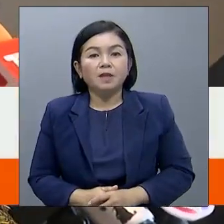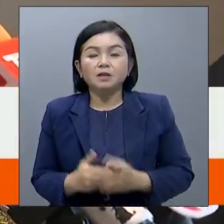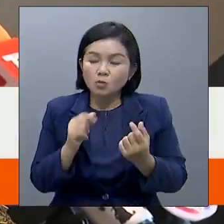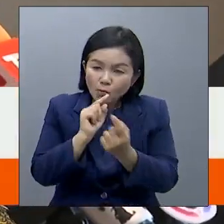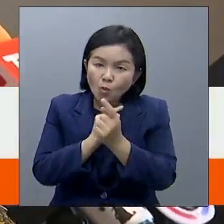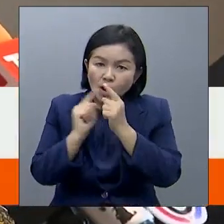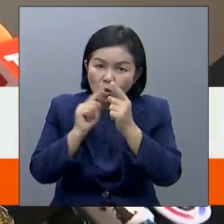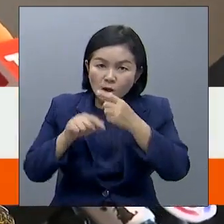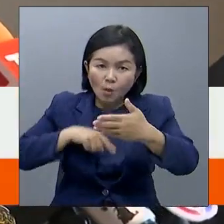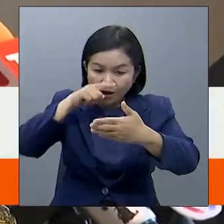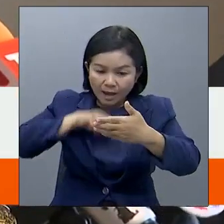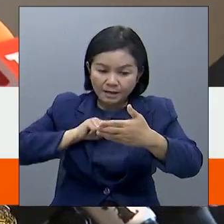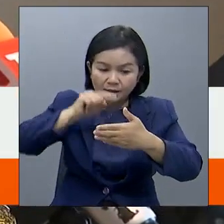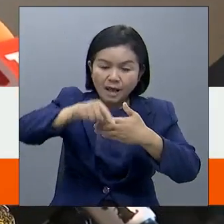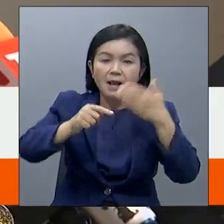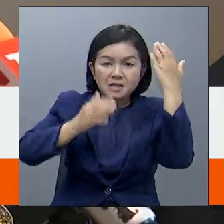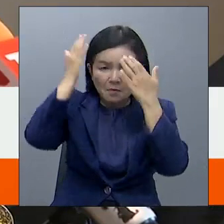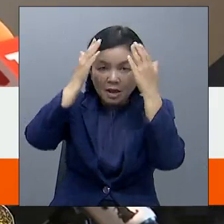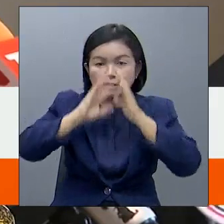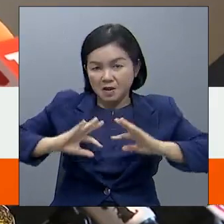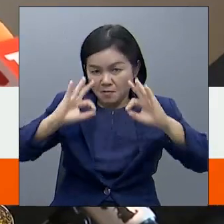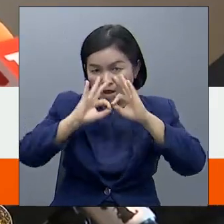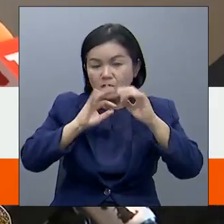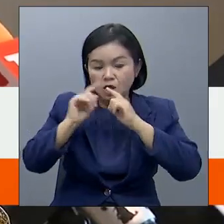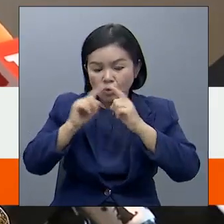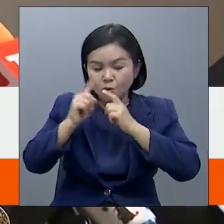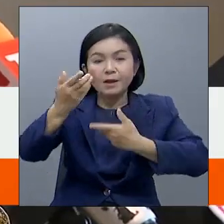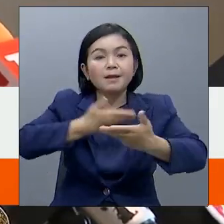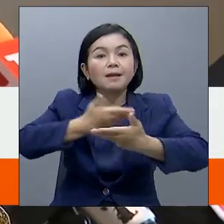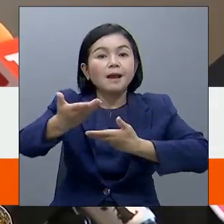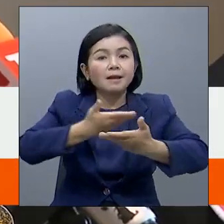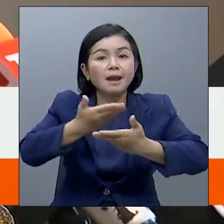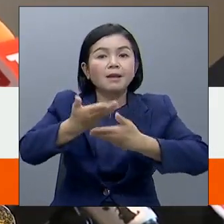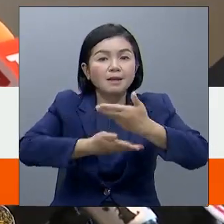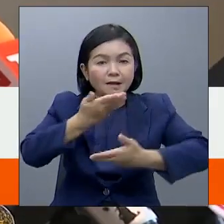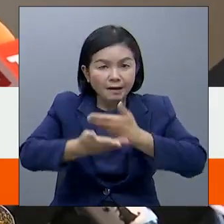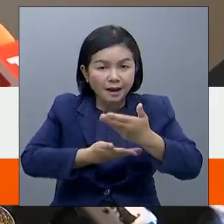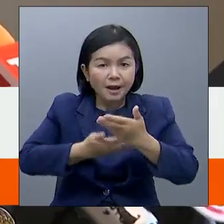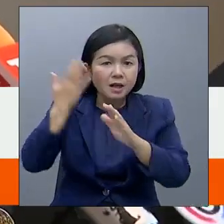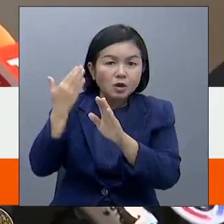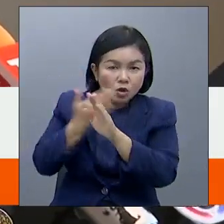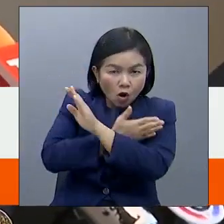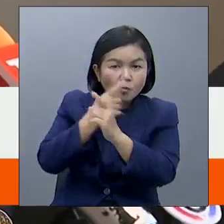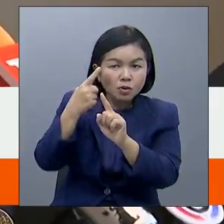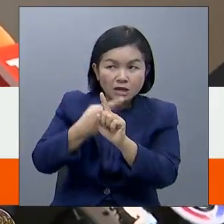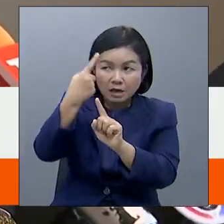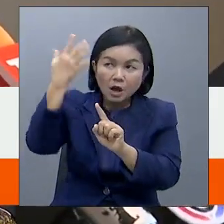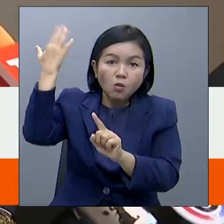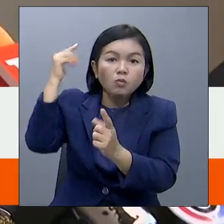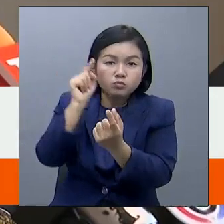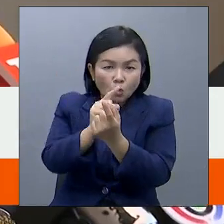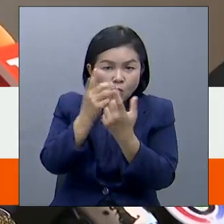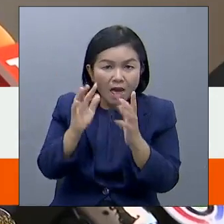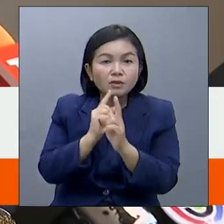แดนซึ่งเป็นเรื่องสำคัญที่สุดเมื่อเดือนนึงที่ผ่านมาเราก็มีการไปเจอกันมาคนหนึ่งก็จะมีการติดตามเรื่องที่เราพูดคุ